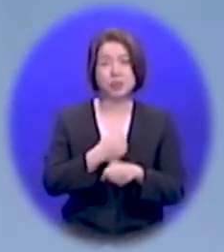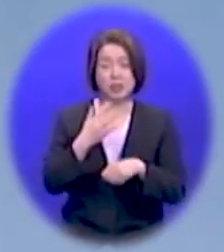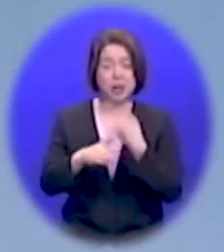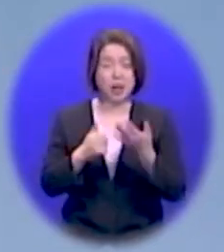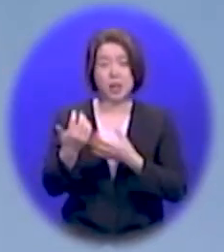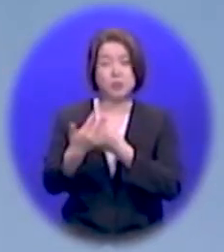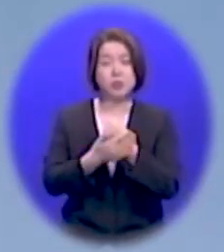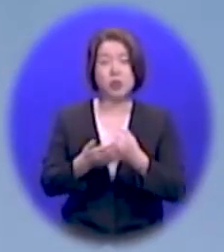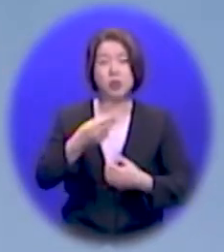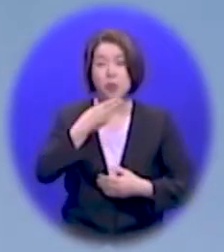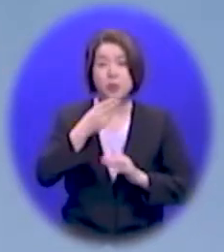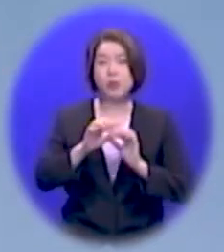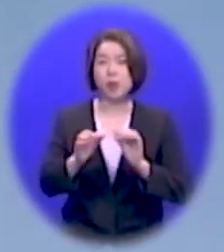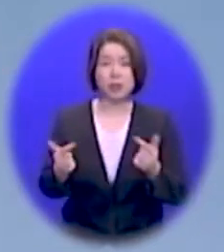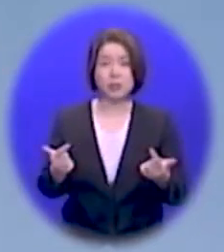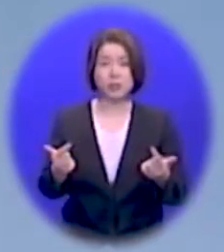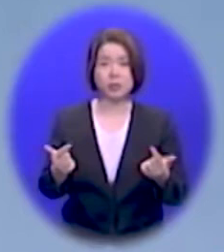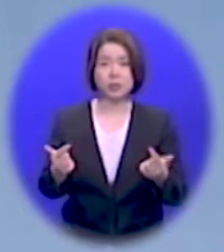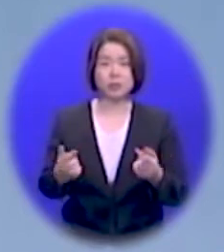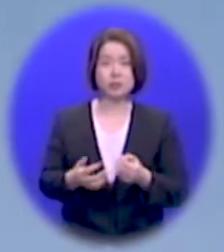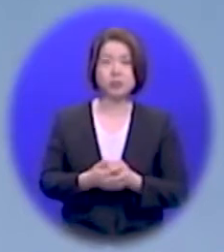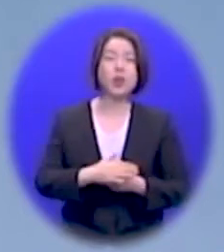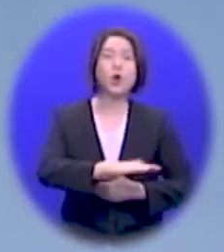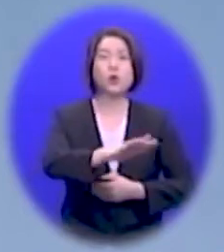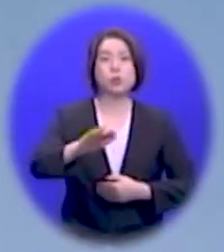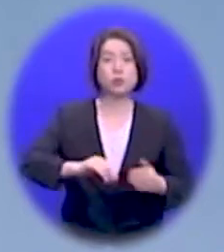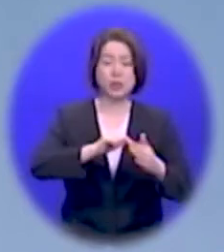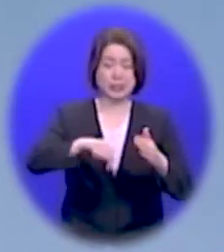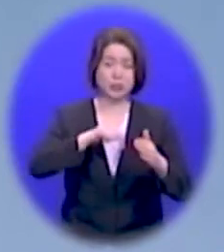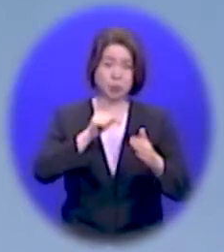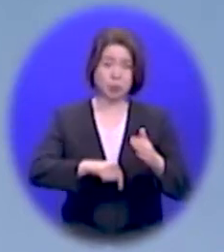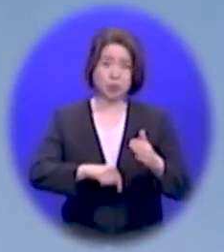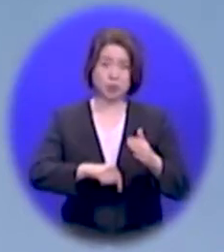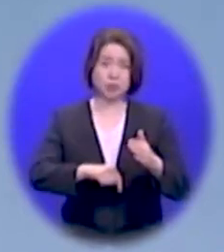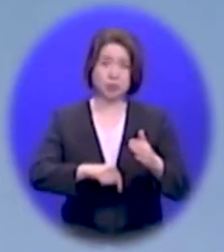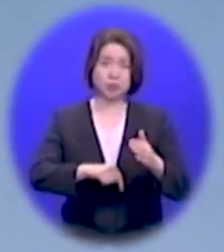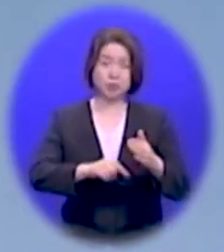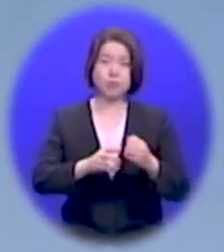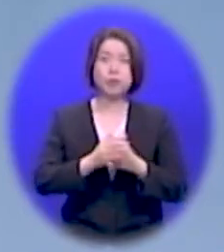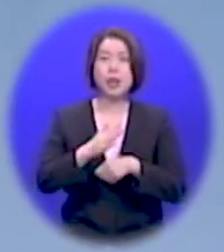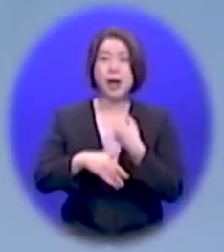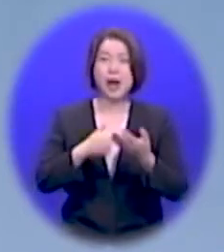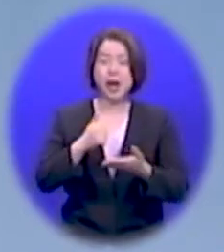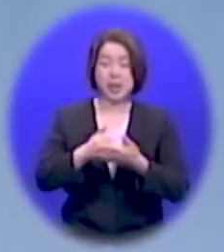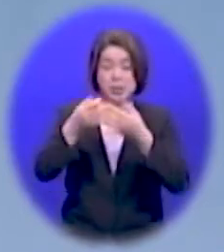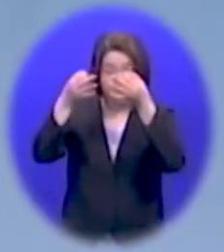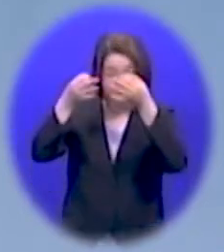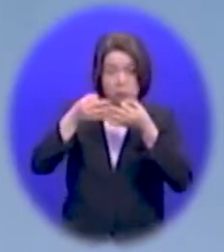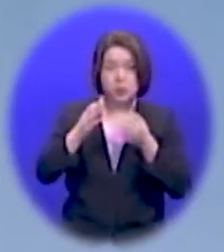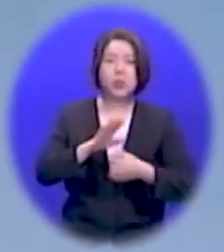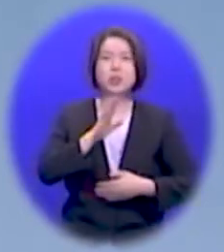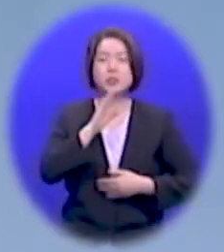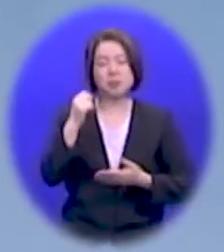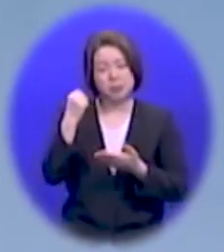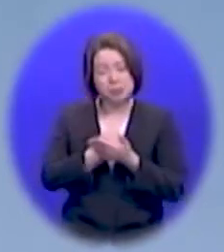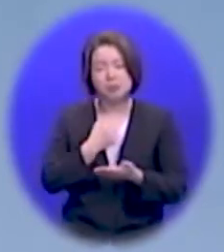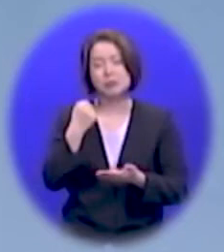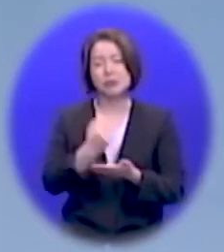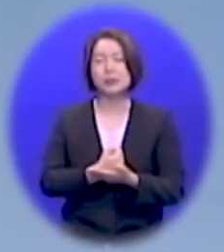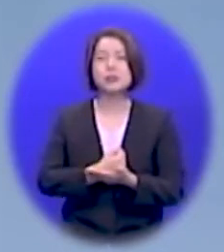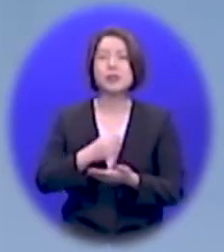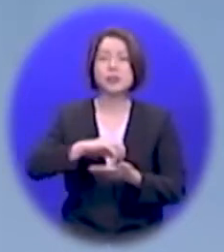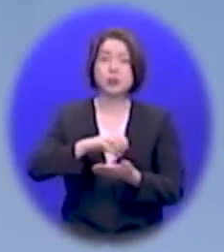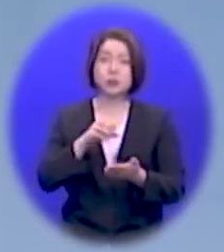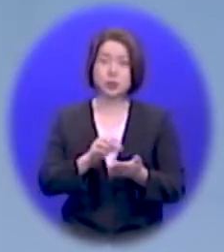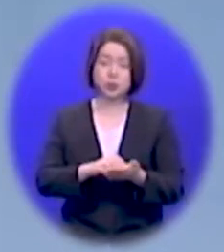없었던 거 아닙니다 우리의 속에서 하나님이 보시기에는 정말 섭섭하다 고 여길 정도로